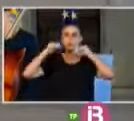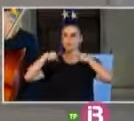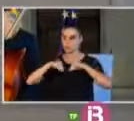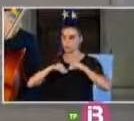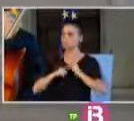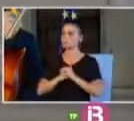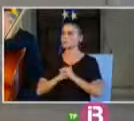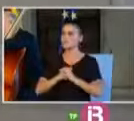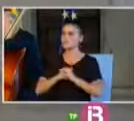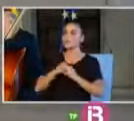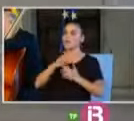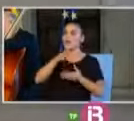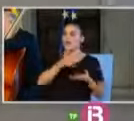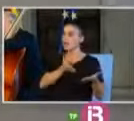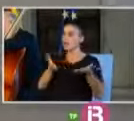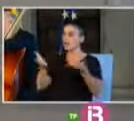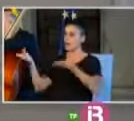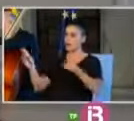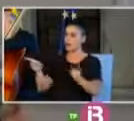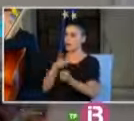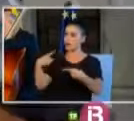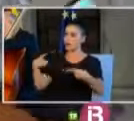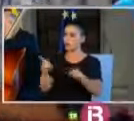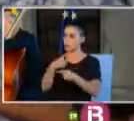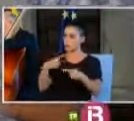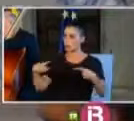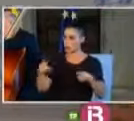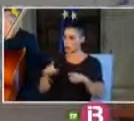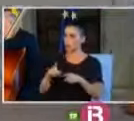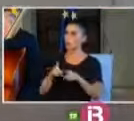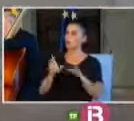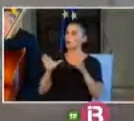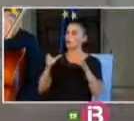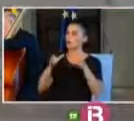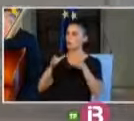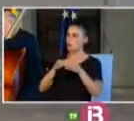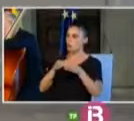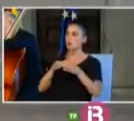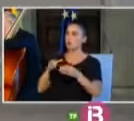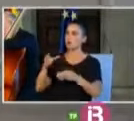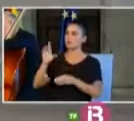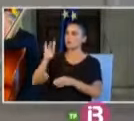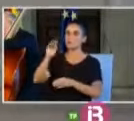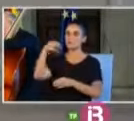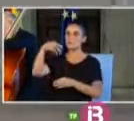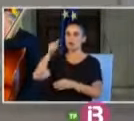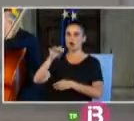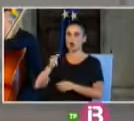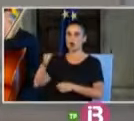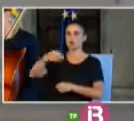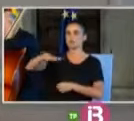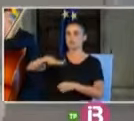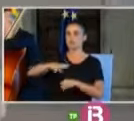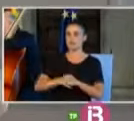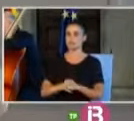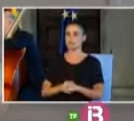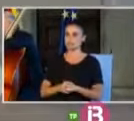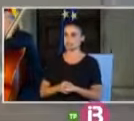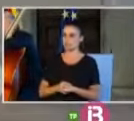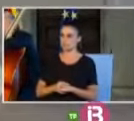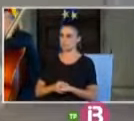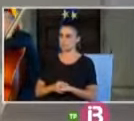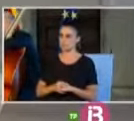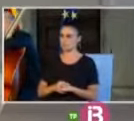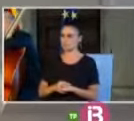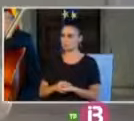l'esdeveniment. L'escoltà. Del quartet de cordes, el concertino i solistes de l'Orquestra Simfònica de les Illes Balears.